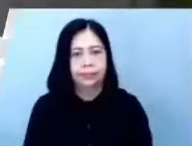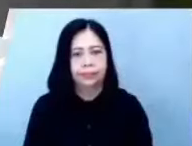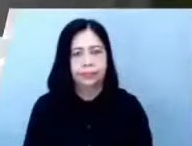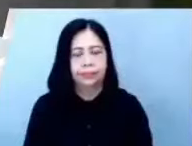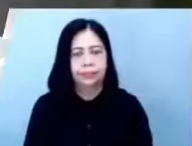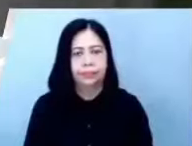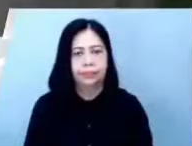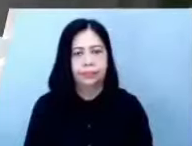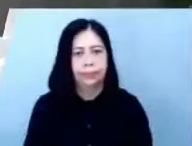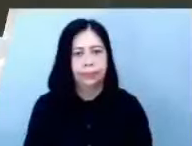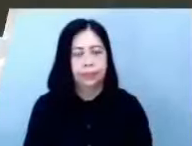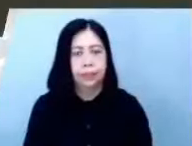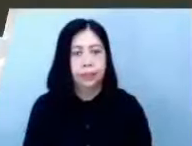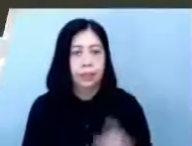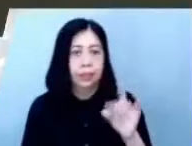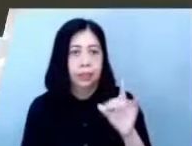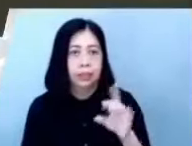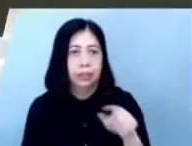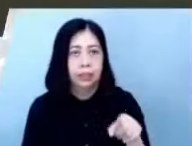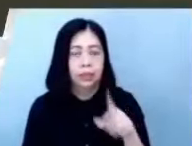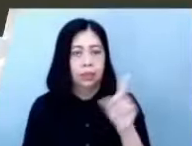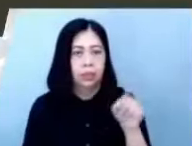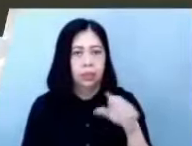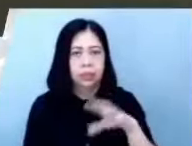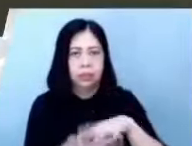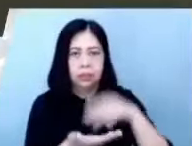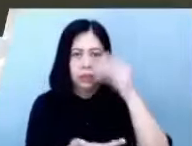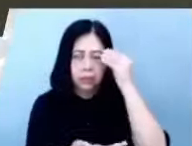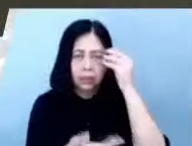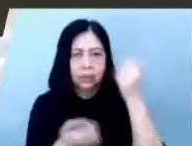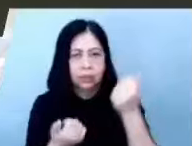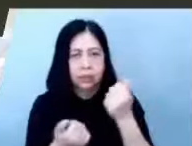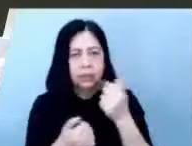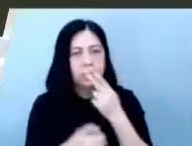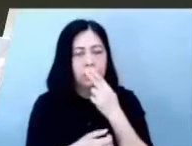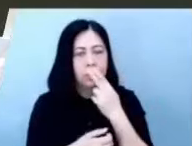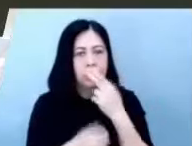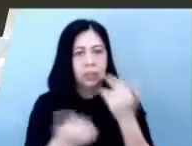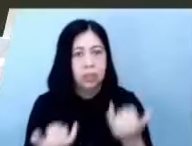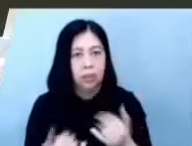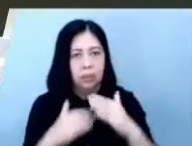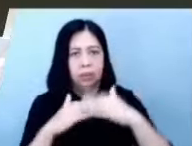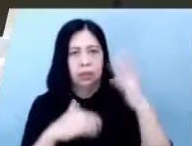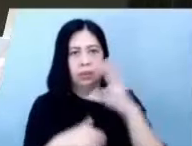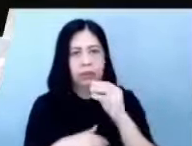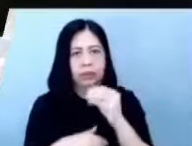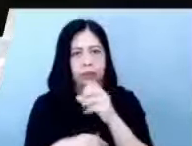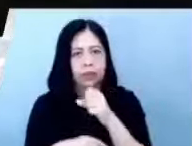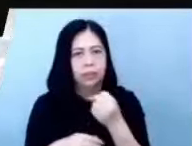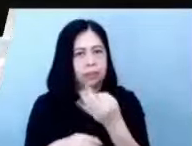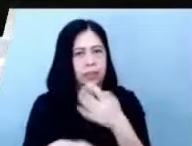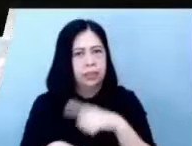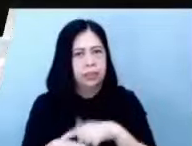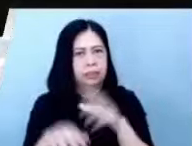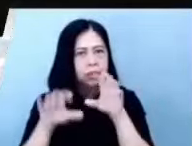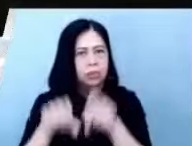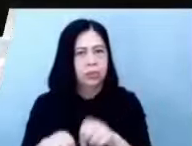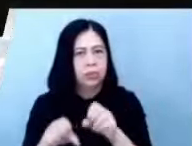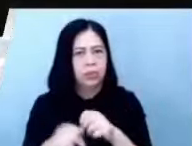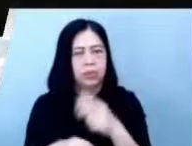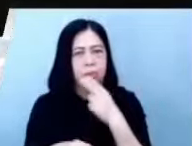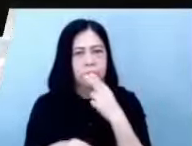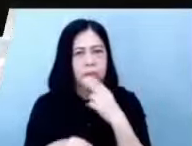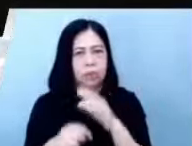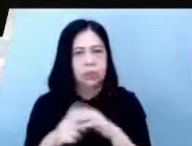18 lang si Ray Cantong ng matutong manigarilyo. Lampas 50 na siya ngayon. Kahit ilang beses siyang nahuling naninigarilyo sa pampublikong lugar